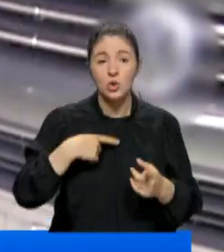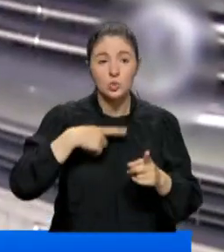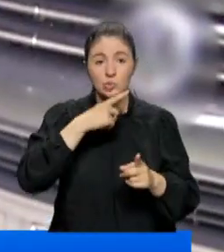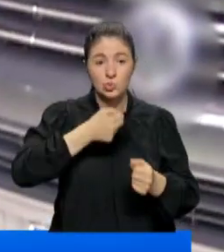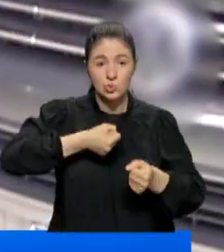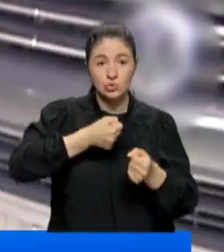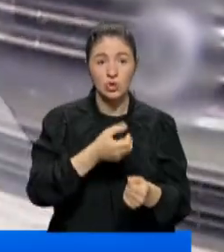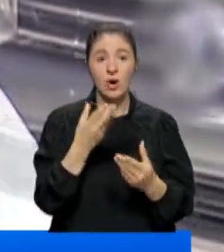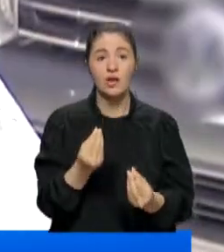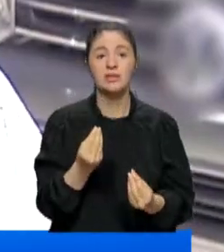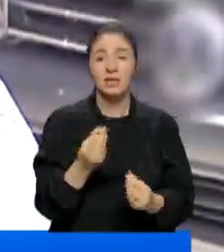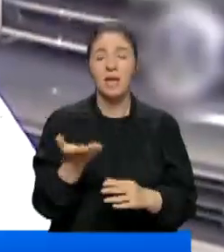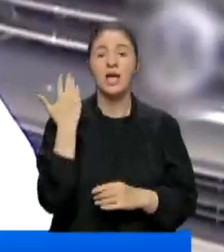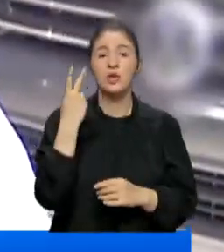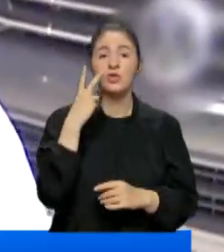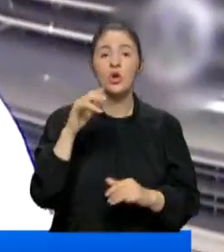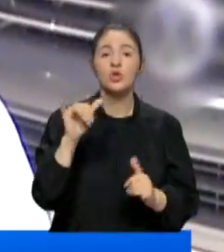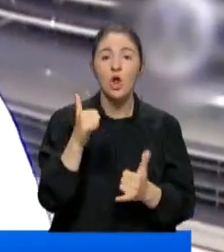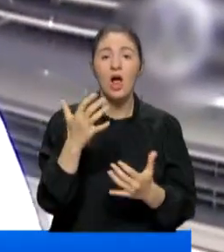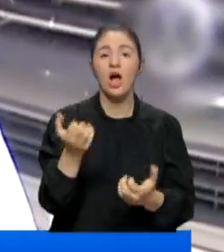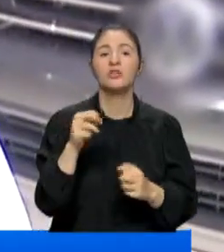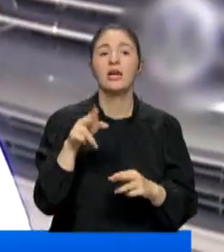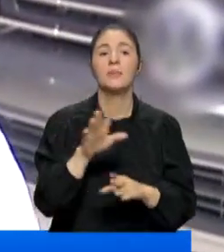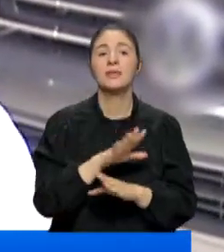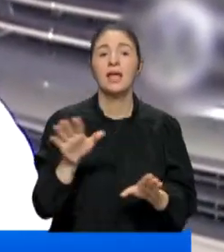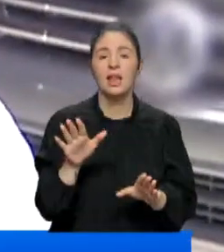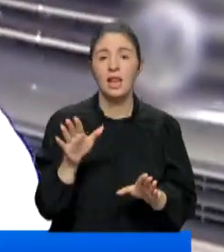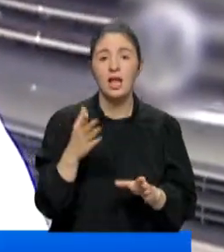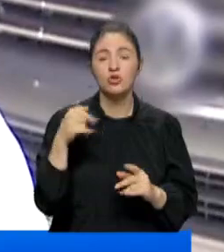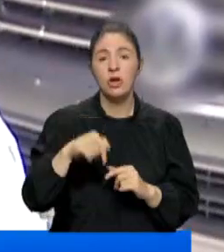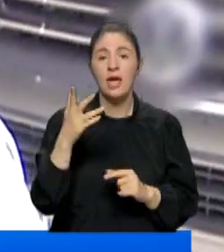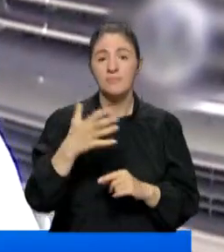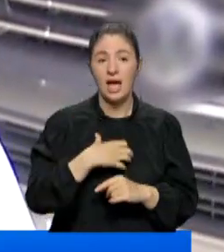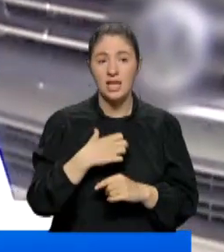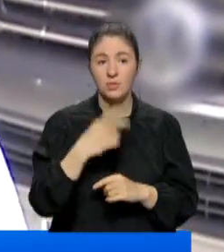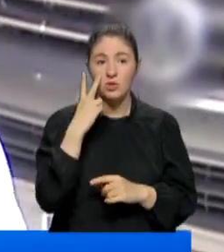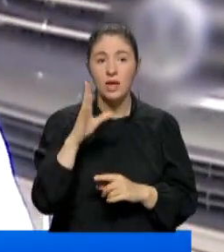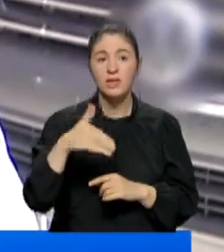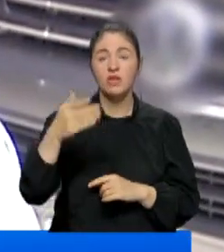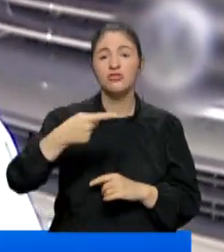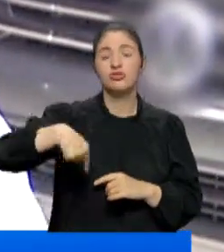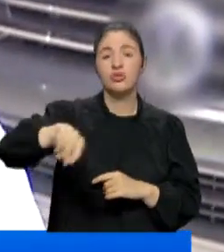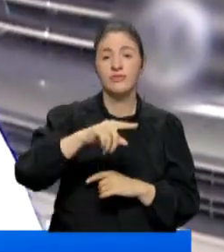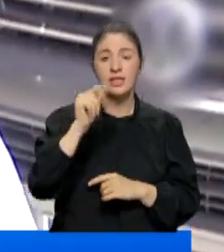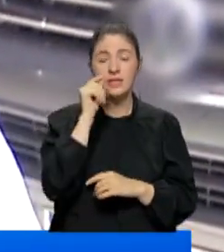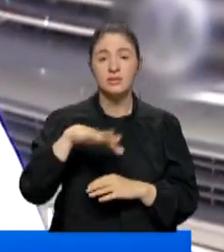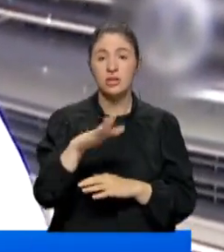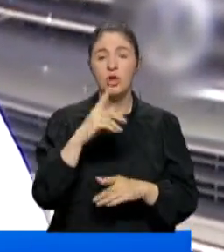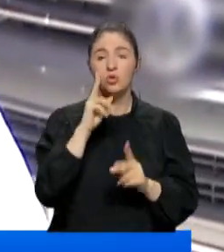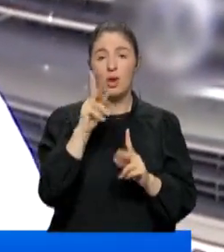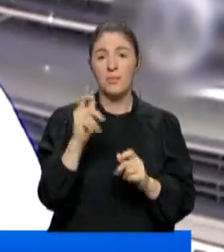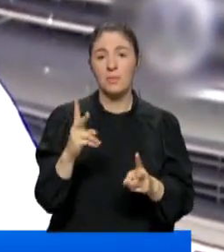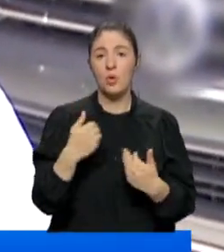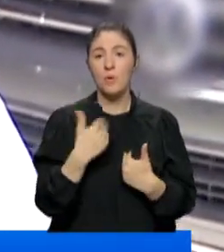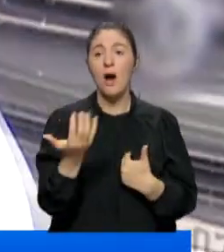zorlasak da eskisine göre kilolarla alınacak gibi değil yani şu an. Hem kendi açımdan hem de diğer çevredeki insanları